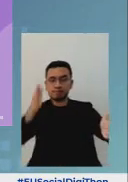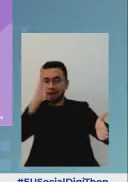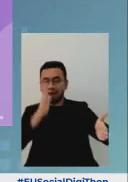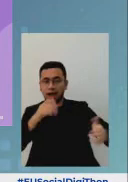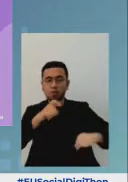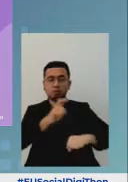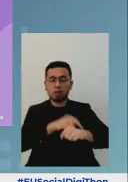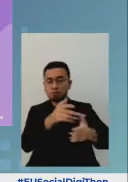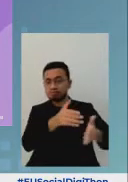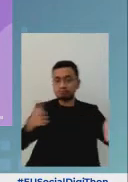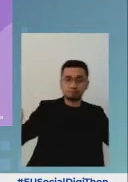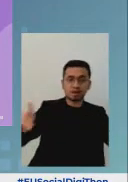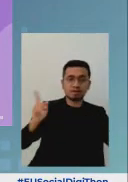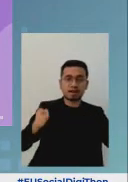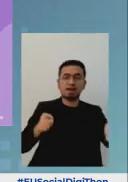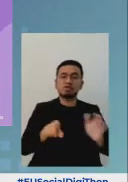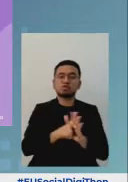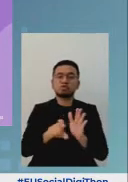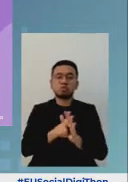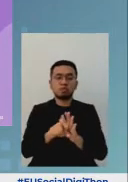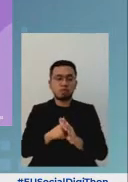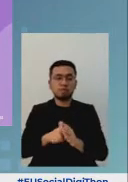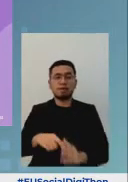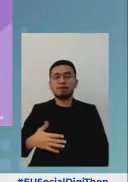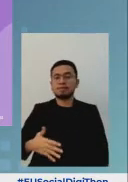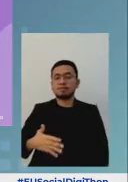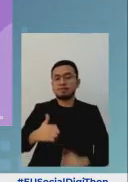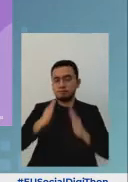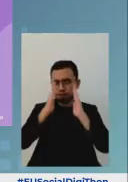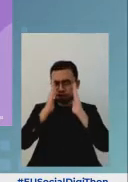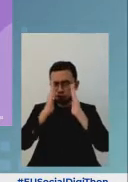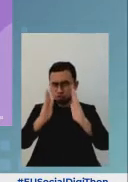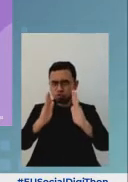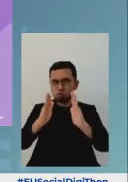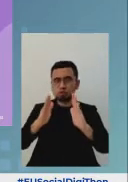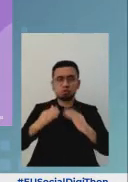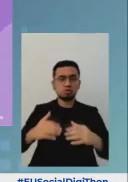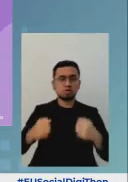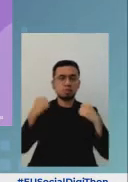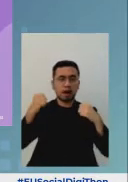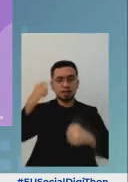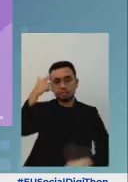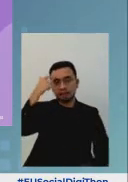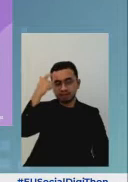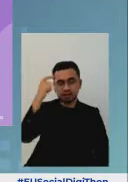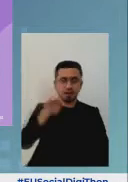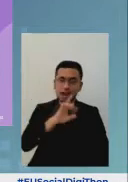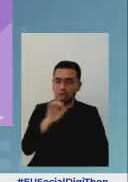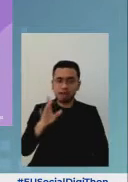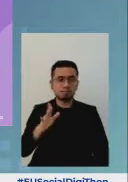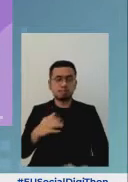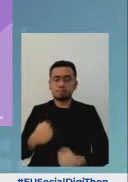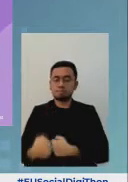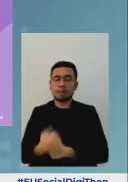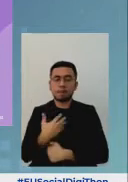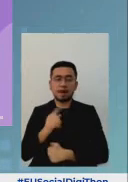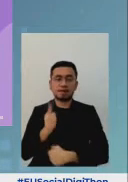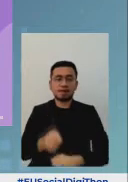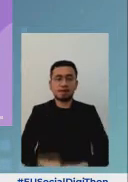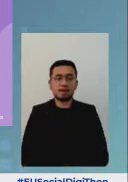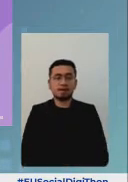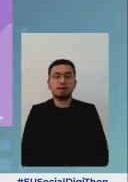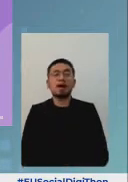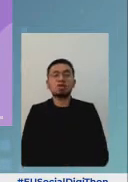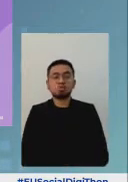konsentrasi belajar, prestasi. Tapi kalau dilihat tuh semakin ke bawah tuh dari daftar tersebut, bisa jadi menjadi semakin